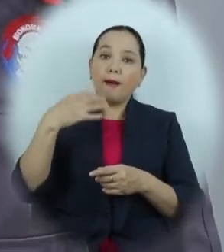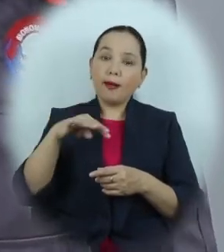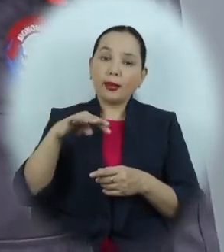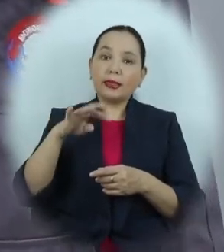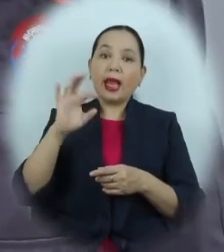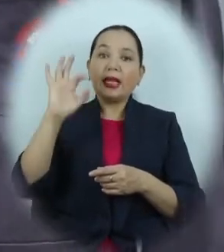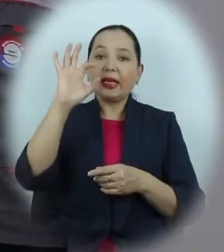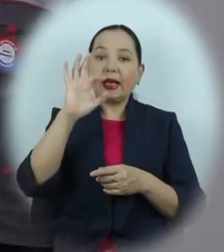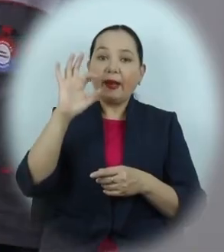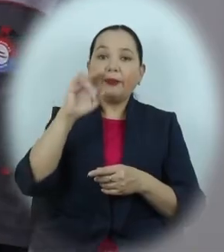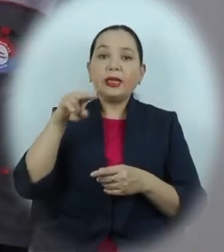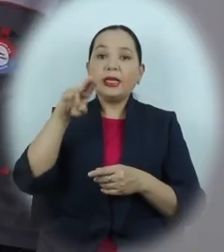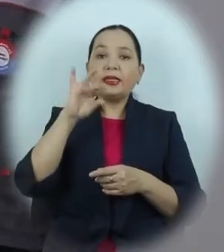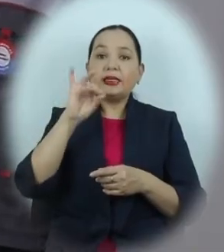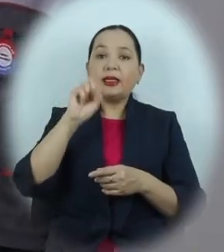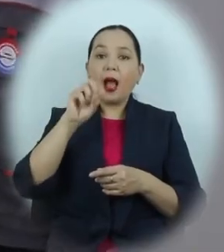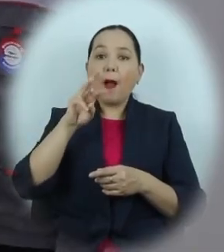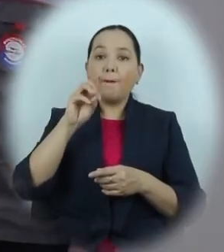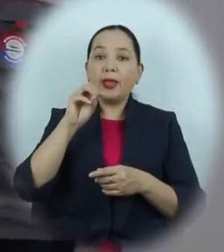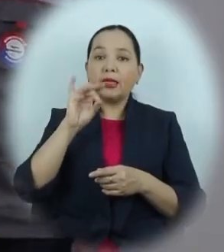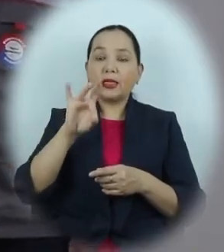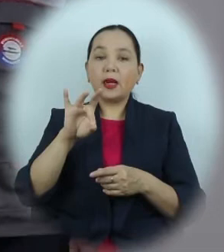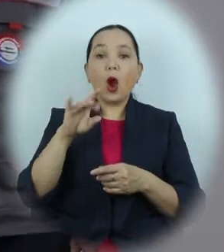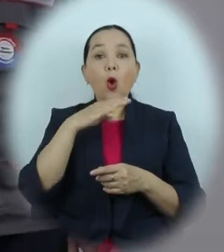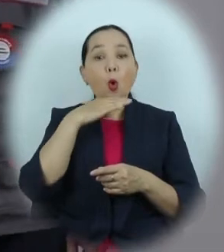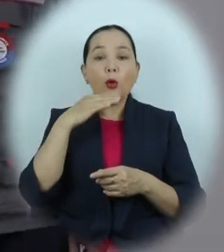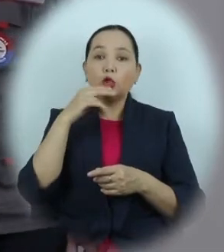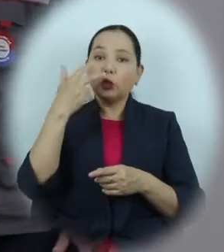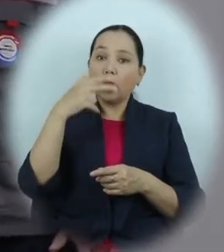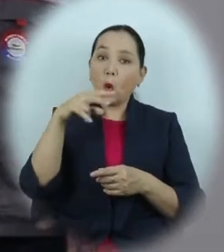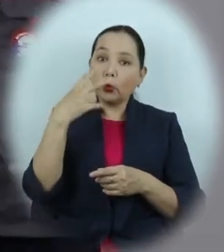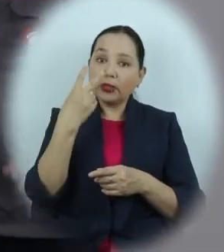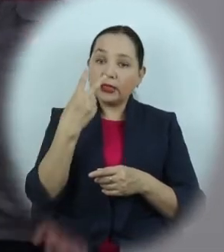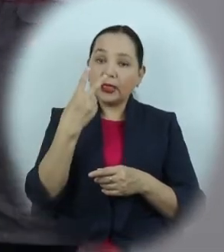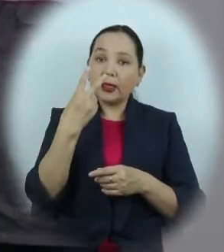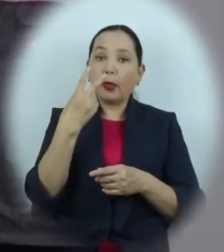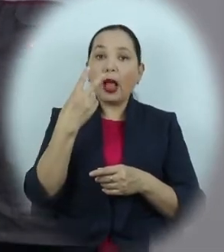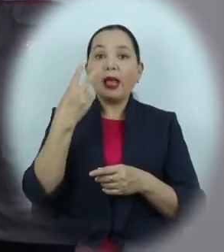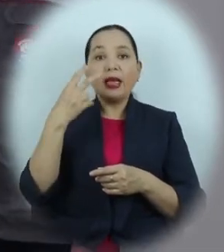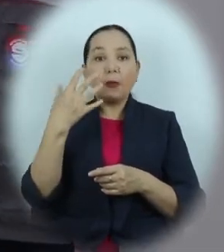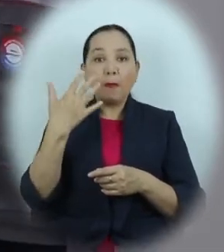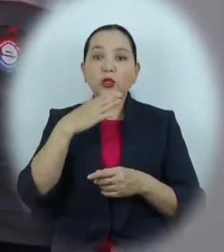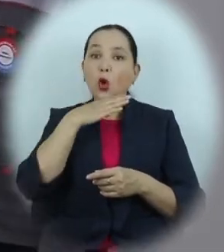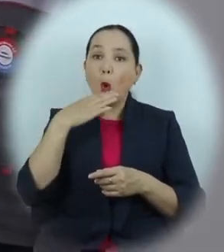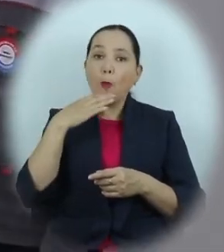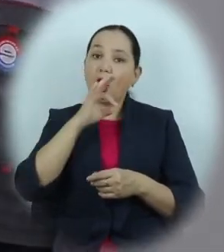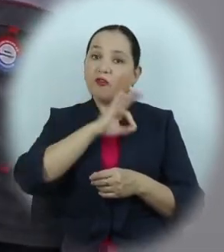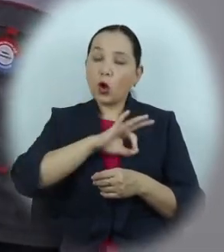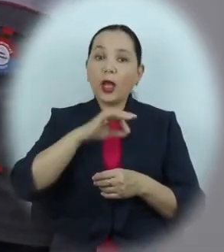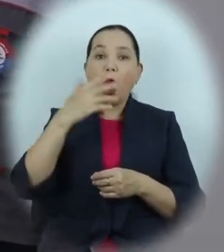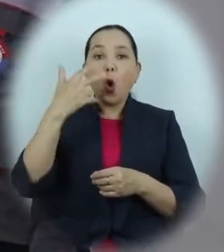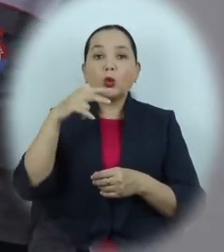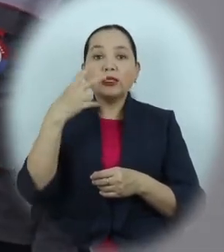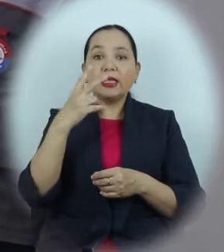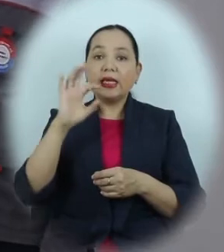talik diametr. Asosan biz ko'pincha 32 bilan 25 talikdan foydalanamiz. 32